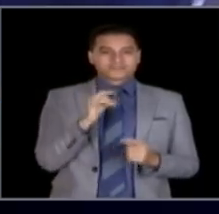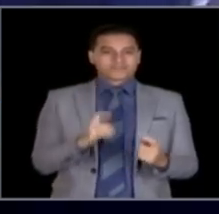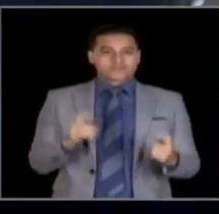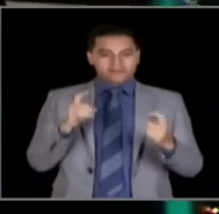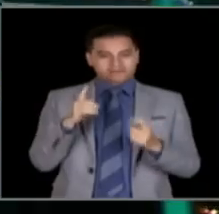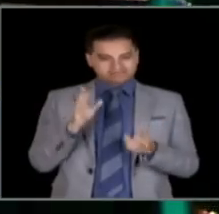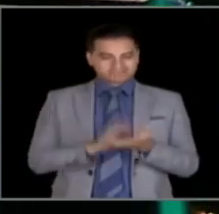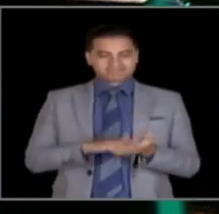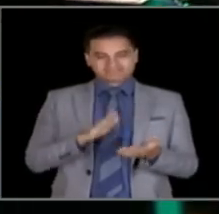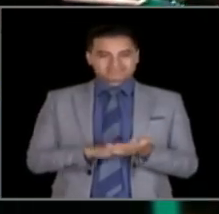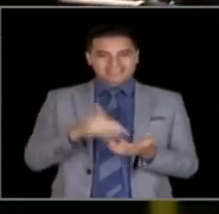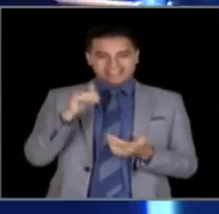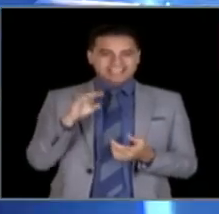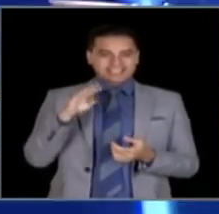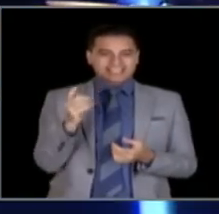القديس